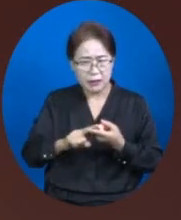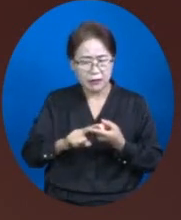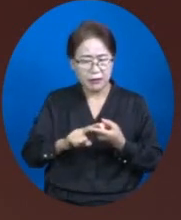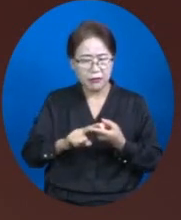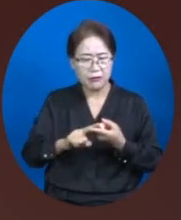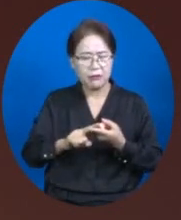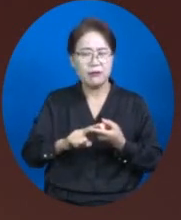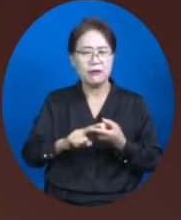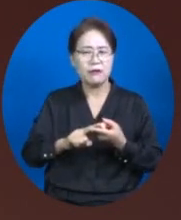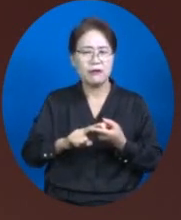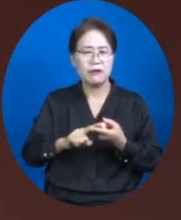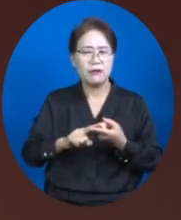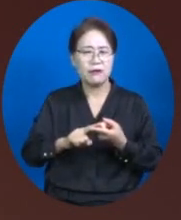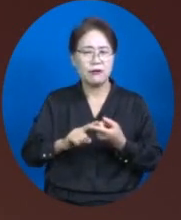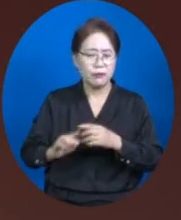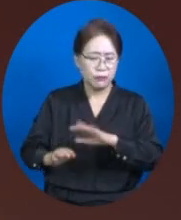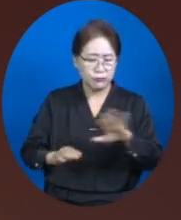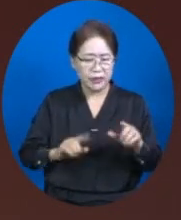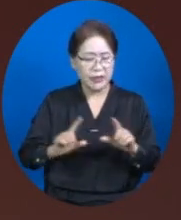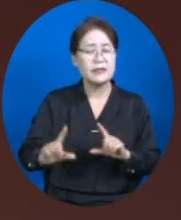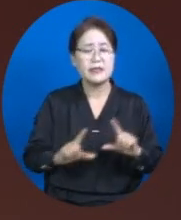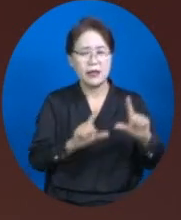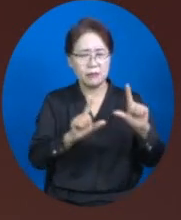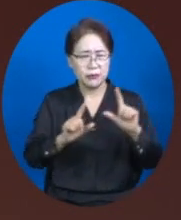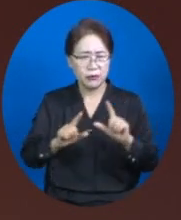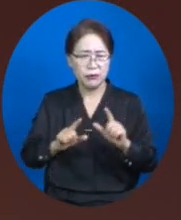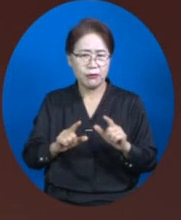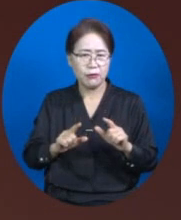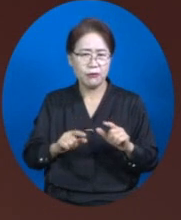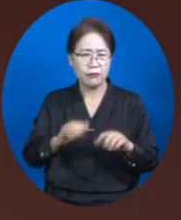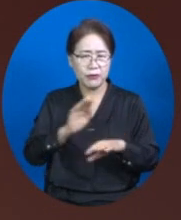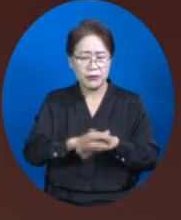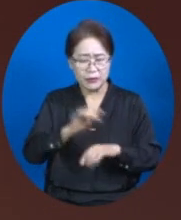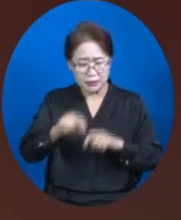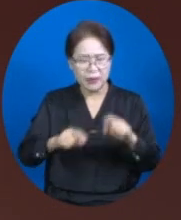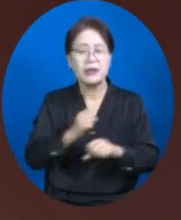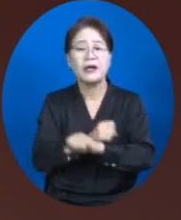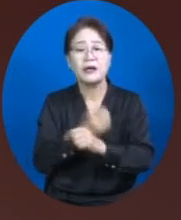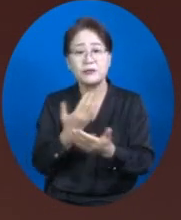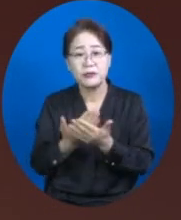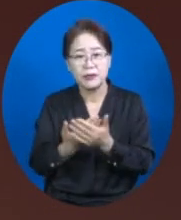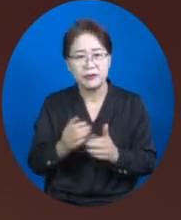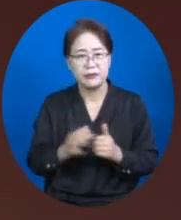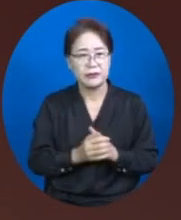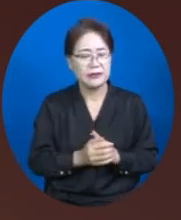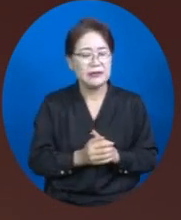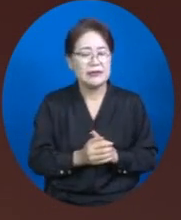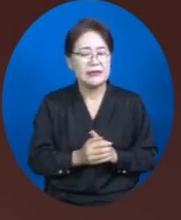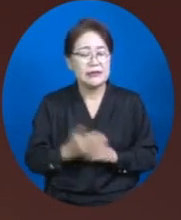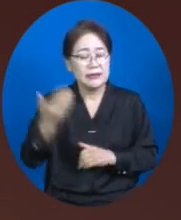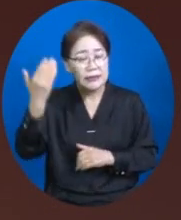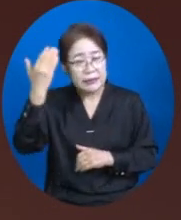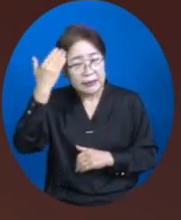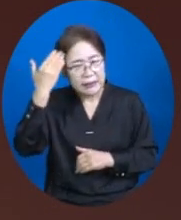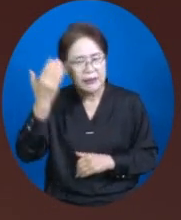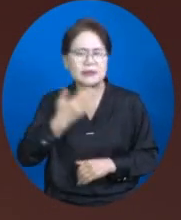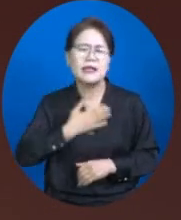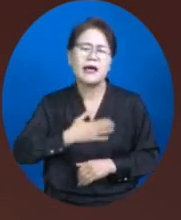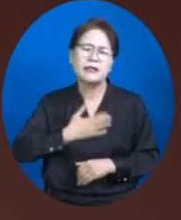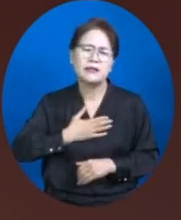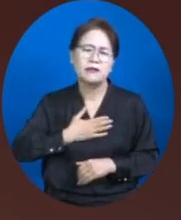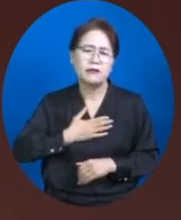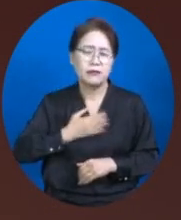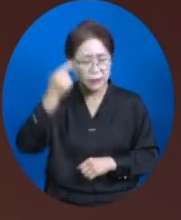해 달라는 말이죠 여러분 지식과 지혜는 다른데 지식이라고 하는 것은 아는 것이고요